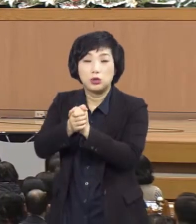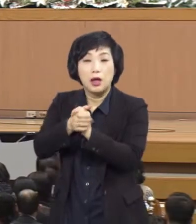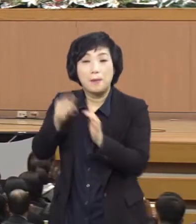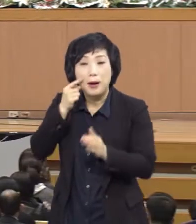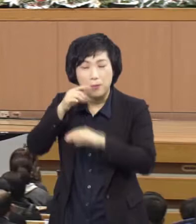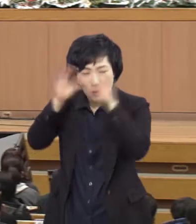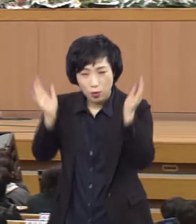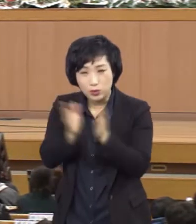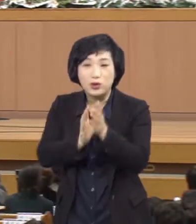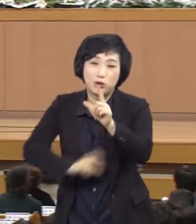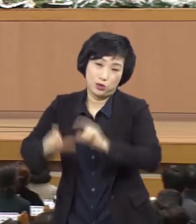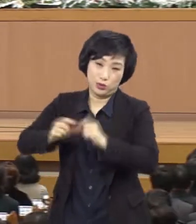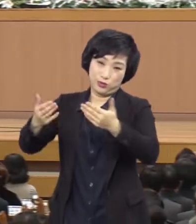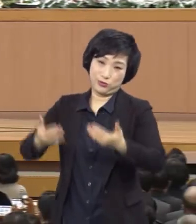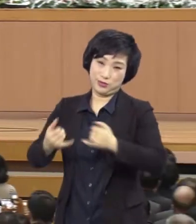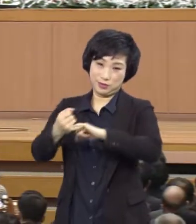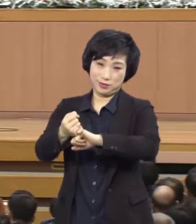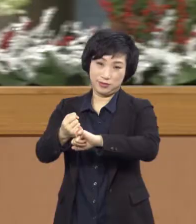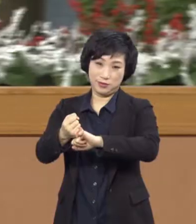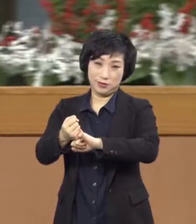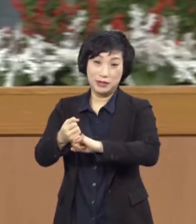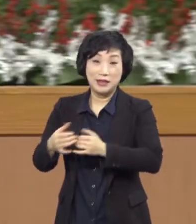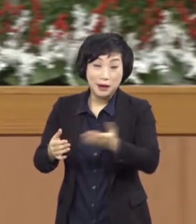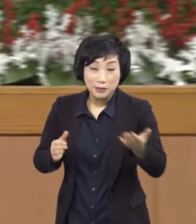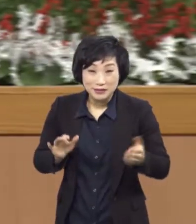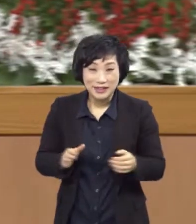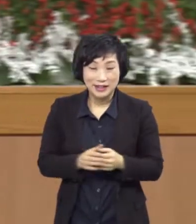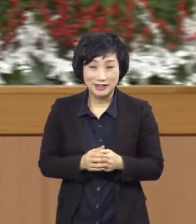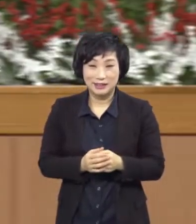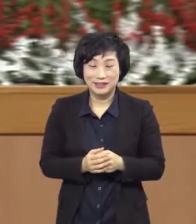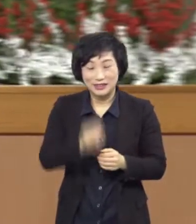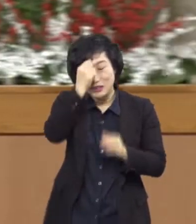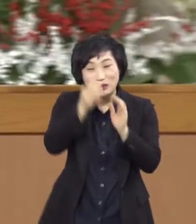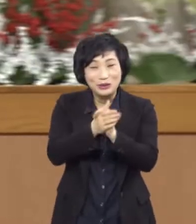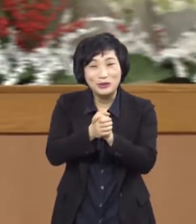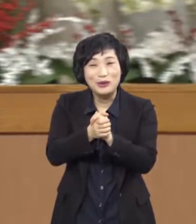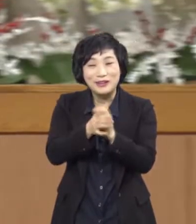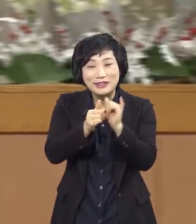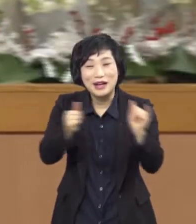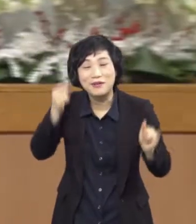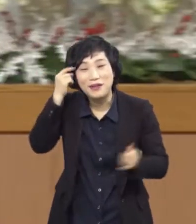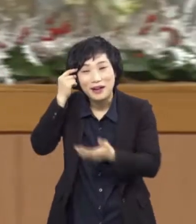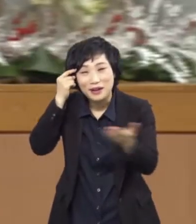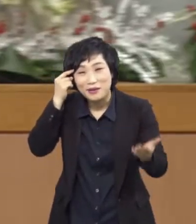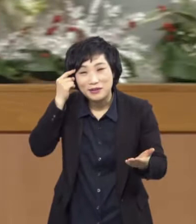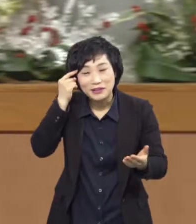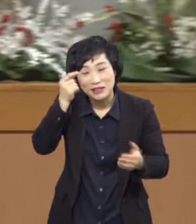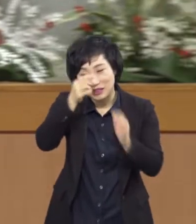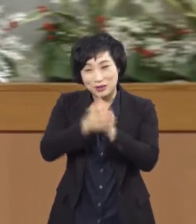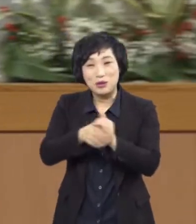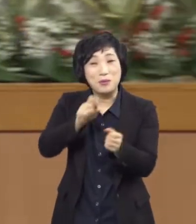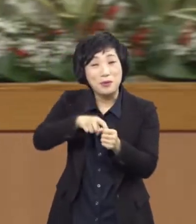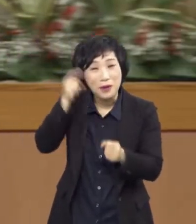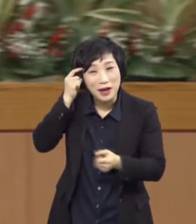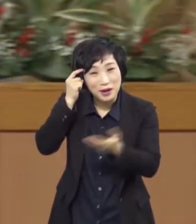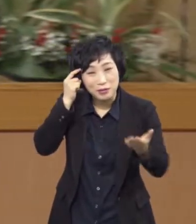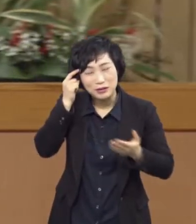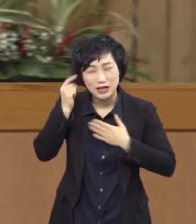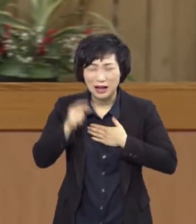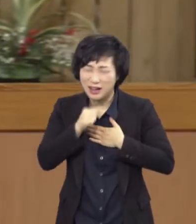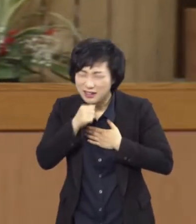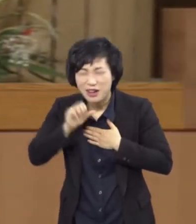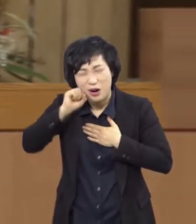더하시리라. 누가 이 땅에서 기도하는 사람이냐? 내가 가난을 아는 사람. 주여